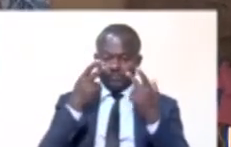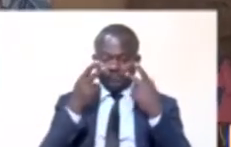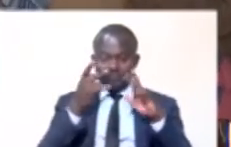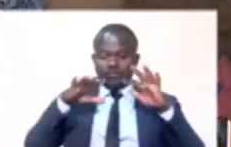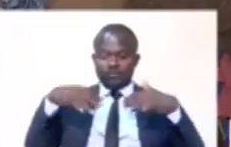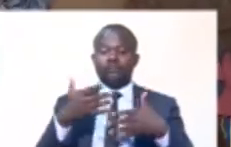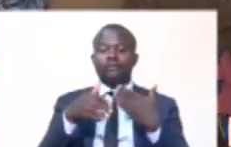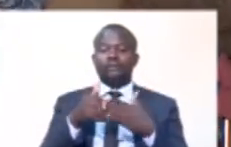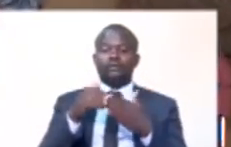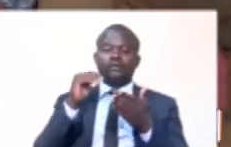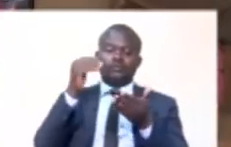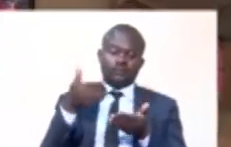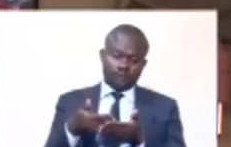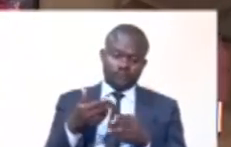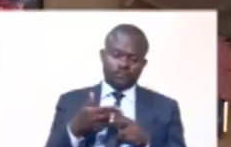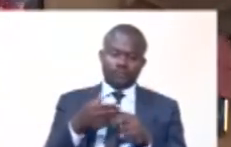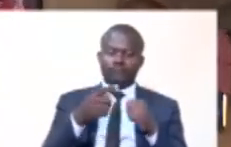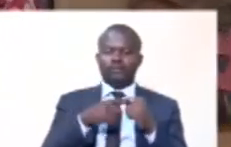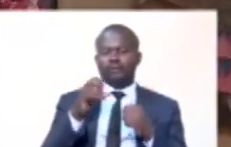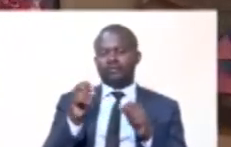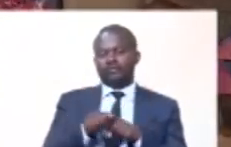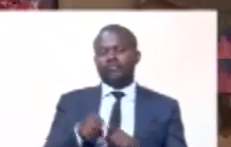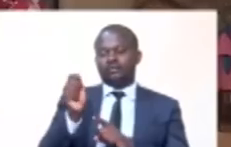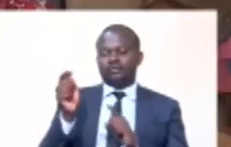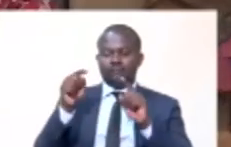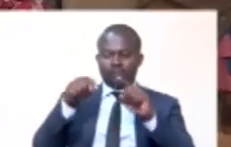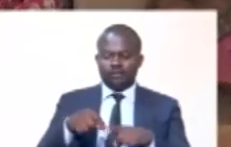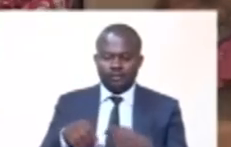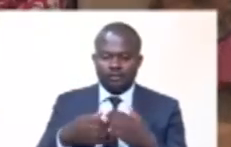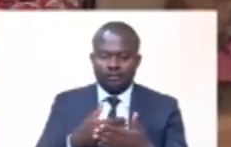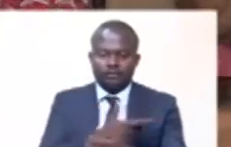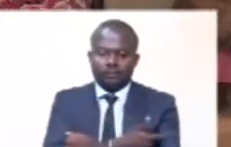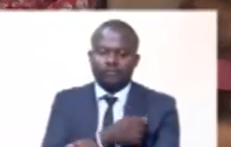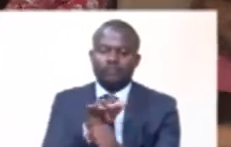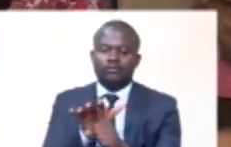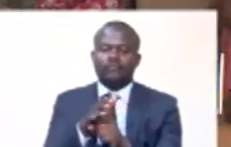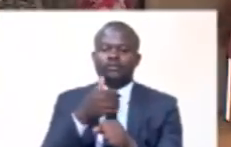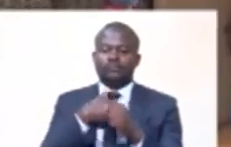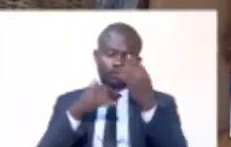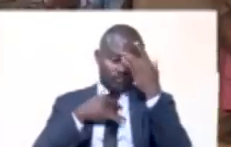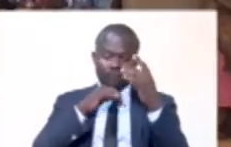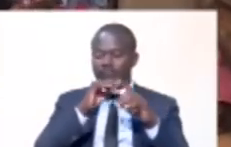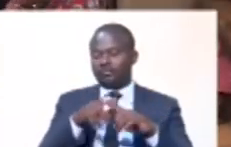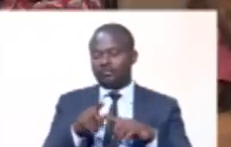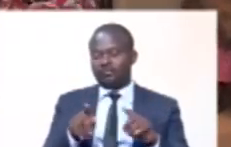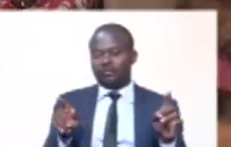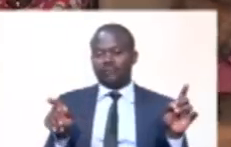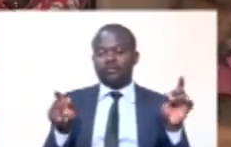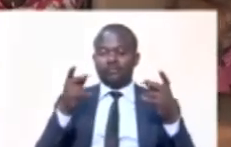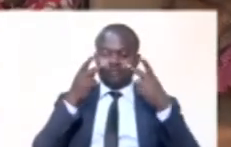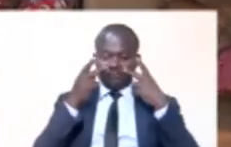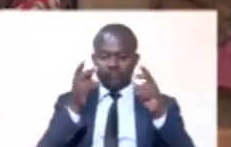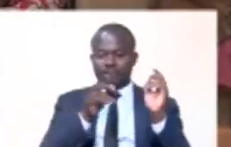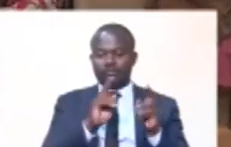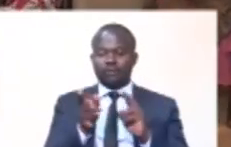zihari, turanamanura tugeza kuri 60 nabo baje, turabakingira cyane cyane abafite indwara zitandukanye basanganywe